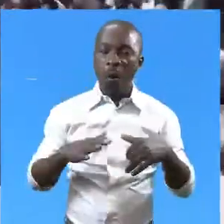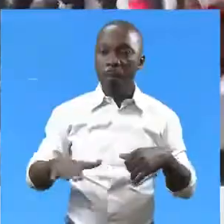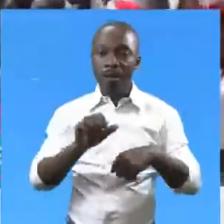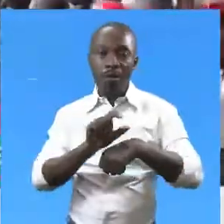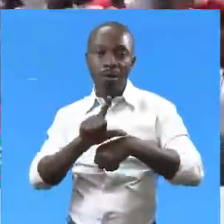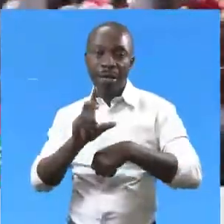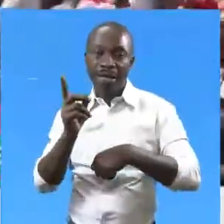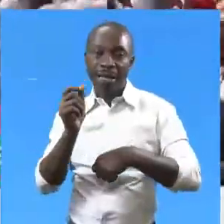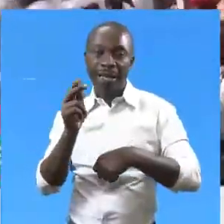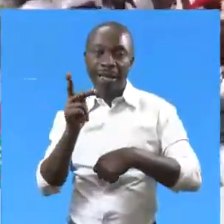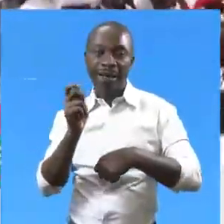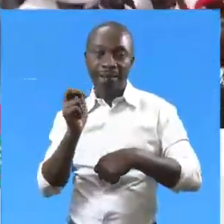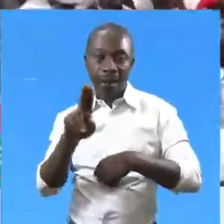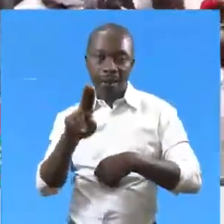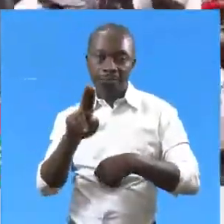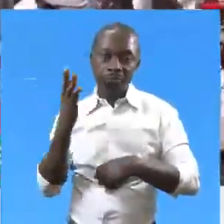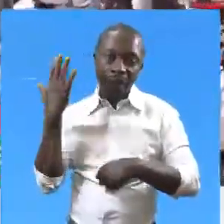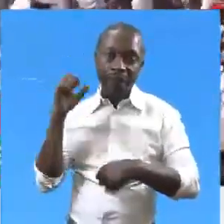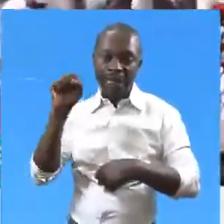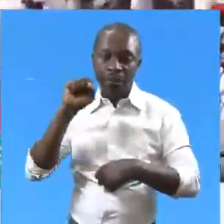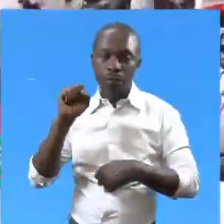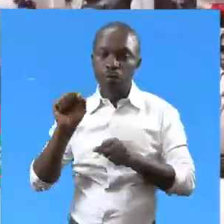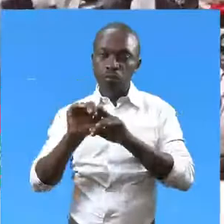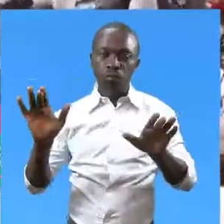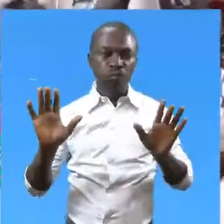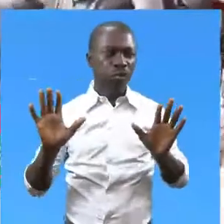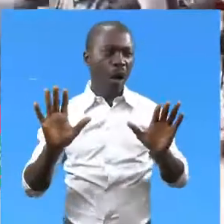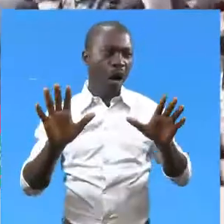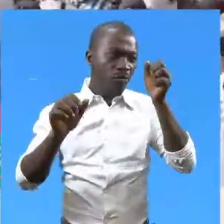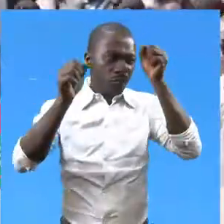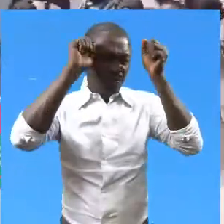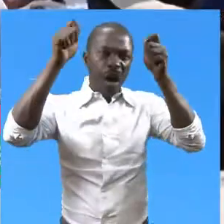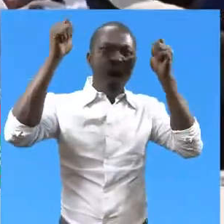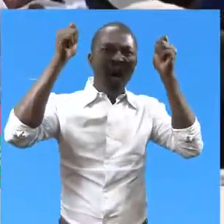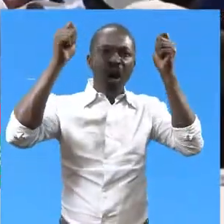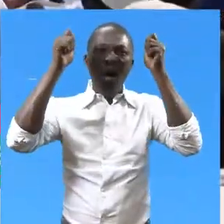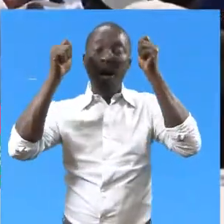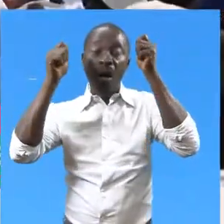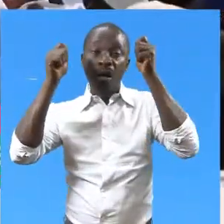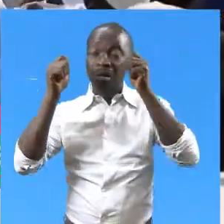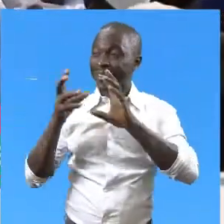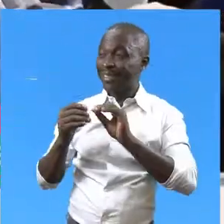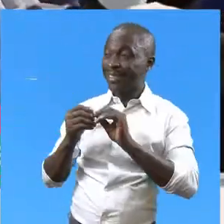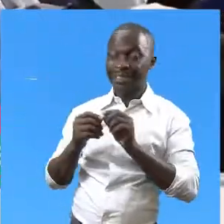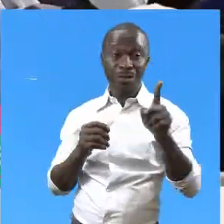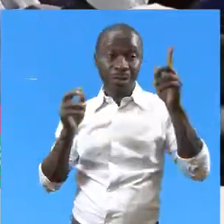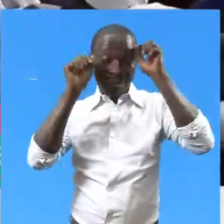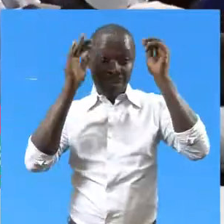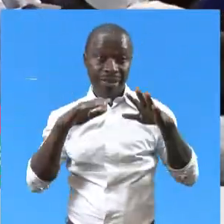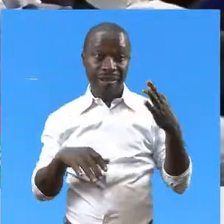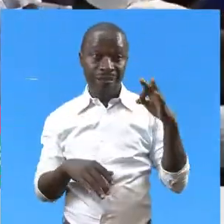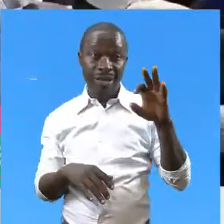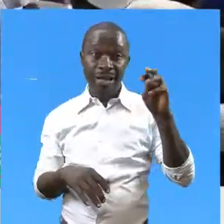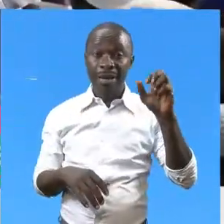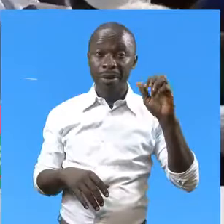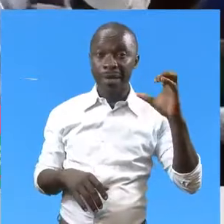rues de Dakar, capitale du Sénégal, samedi dernier. En effet, ces derniers dénoncent les caricatures de Mohammed et condamnent la défense par le